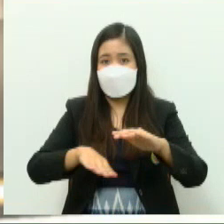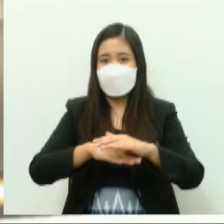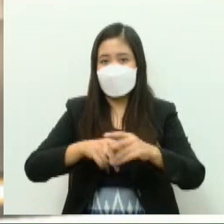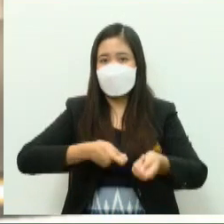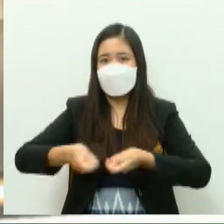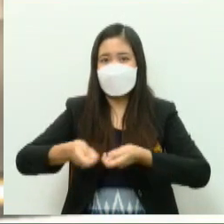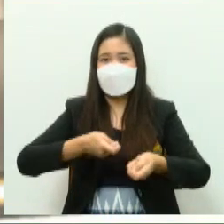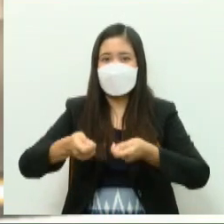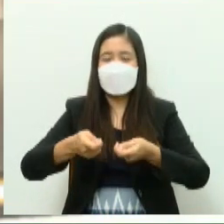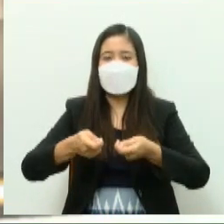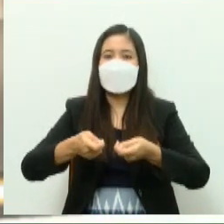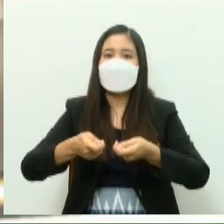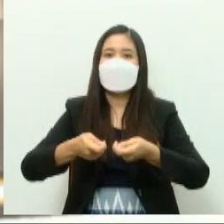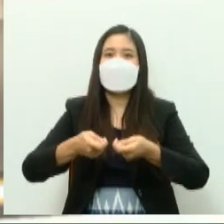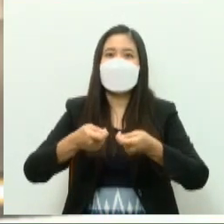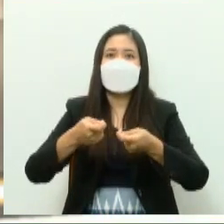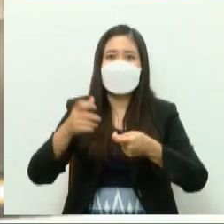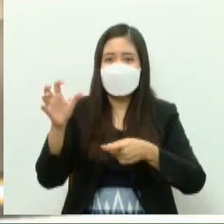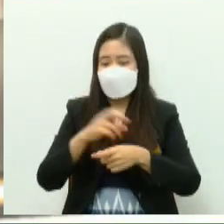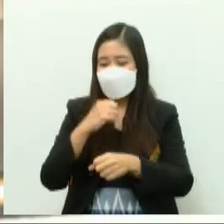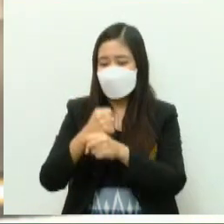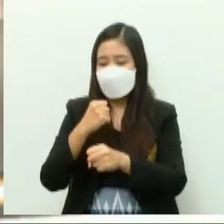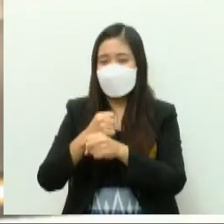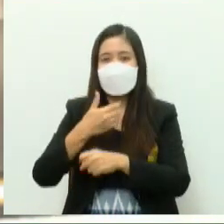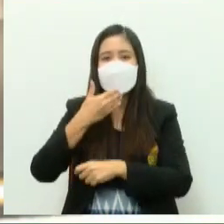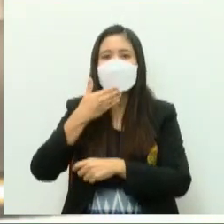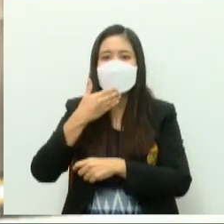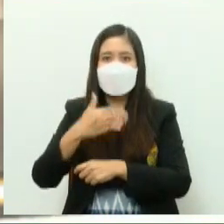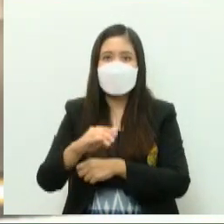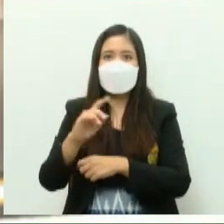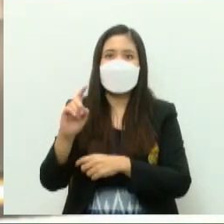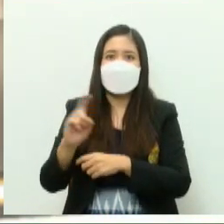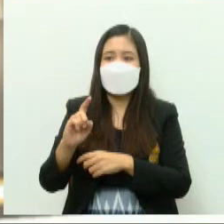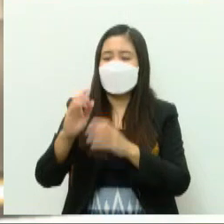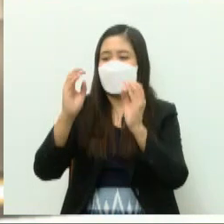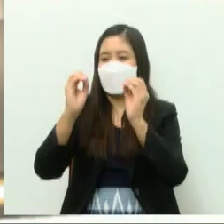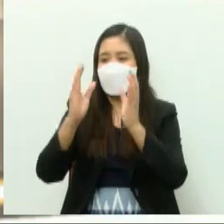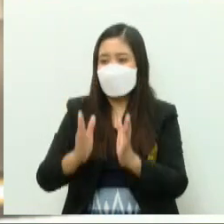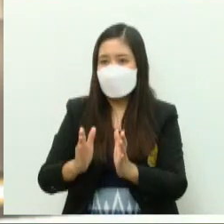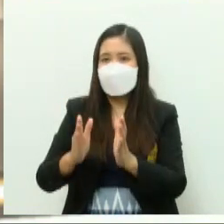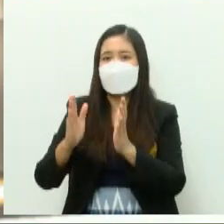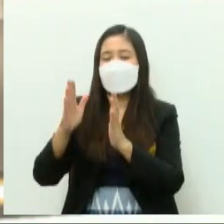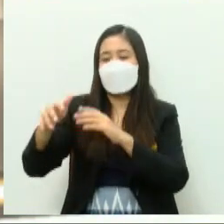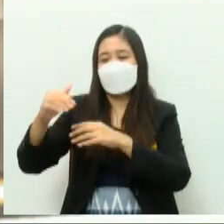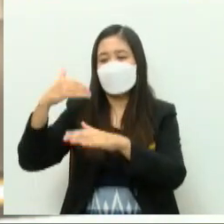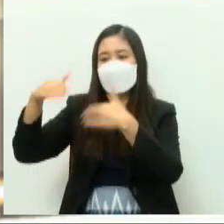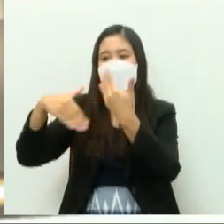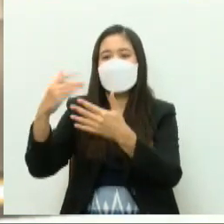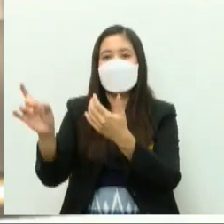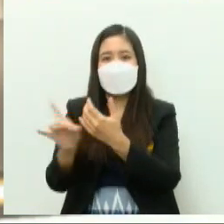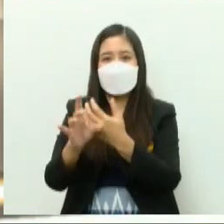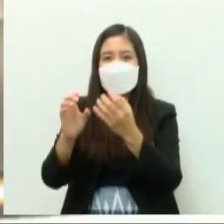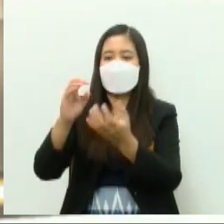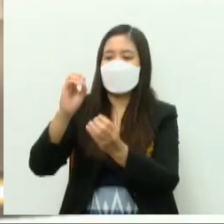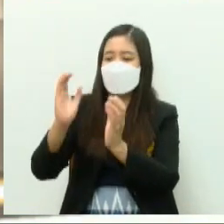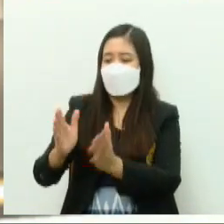ที่เขตพื้นที่การศึกษาสถานศึกษาตลอดจนคณะครูอาจารย์บุคลากรทางการศึกษาการจะพัฒนาคุณภาพผู้เรียน